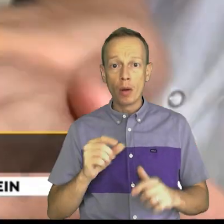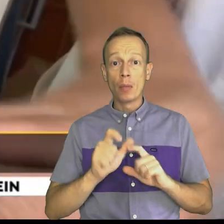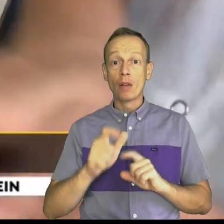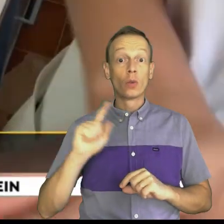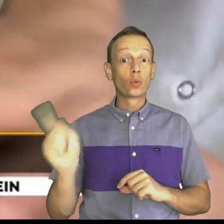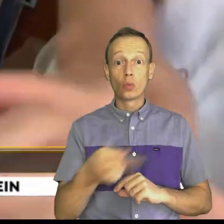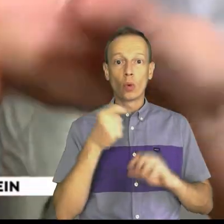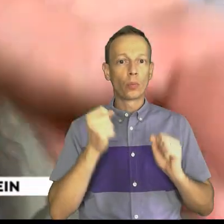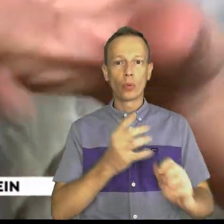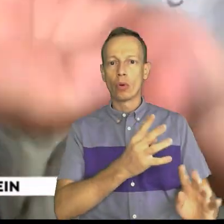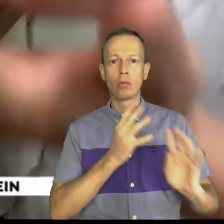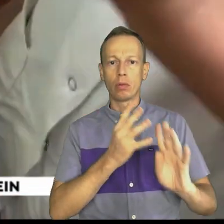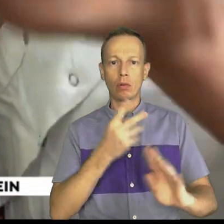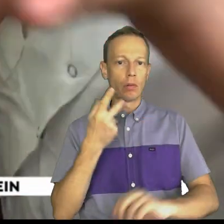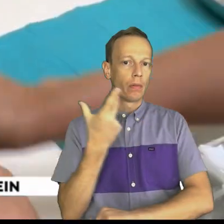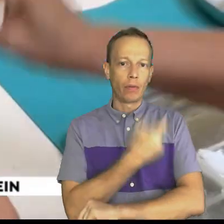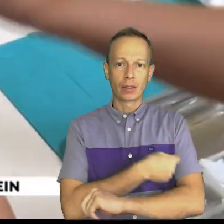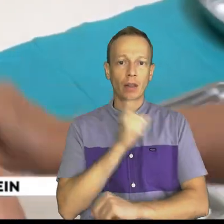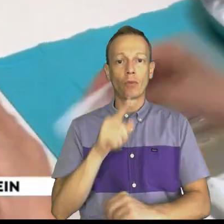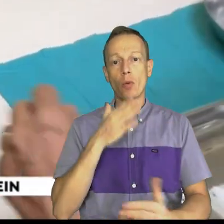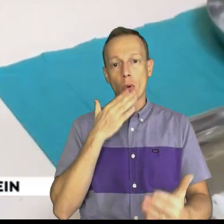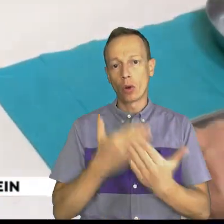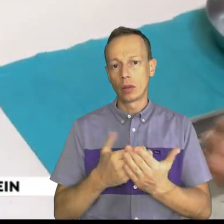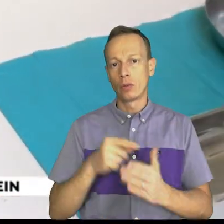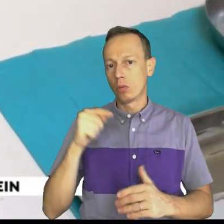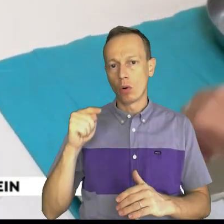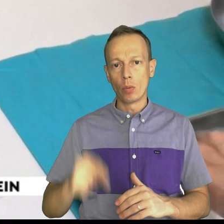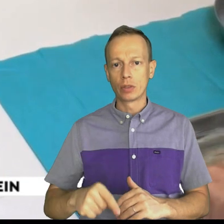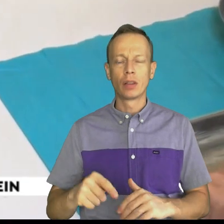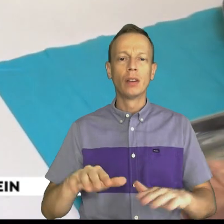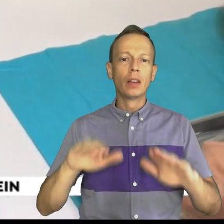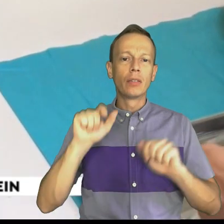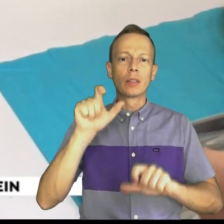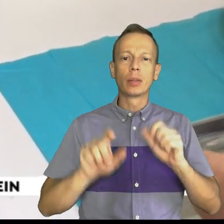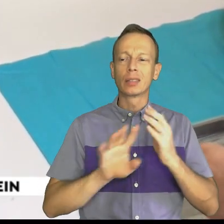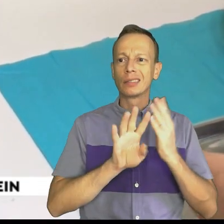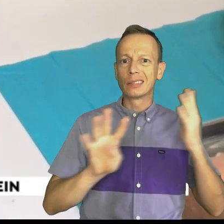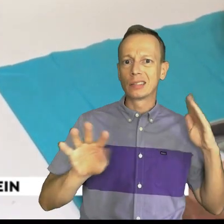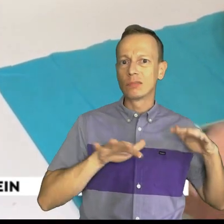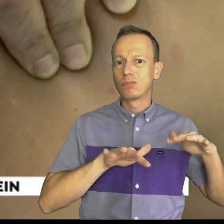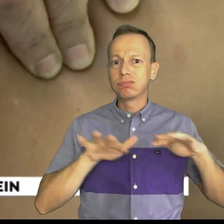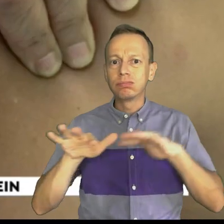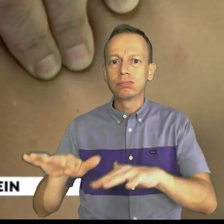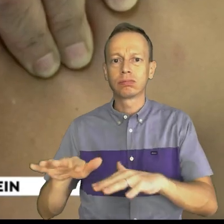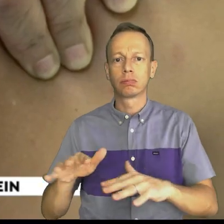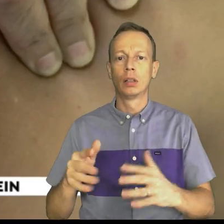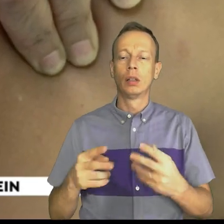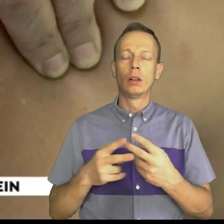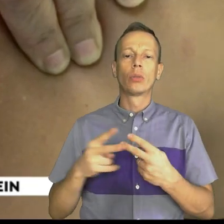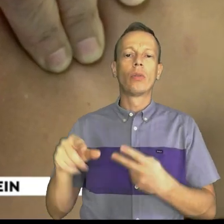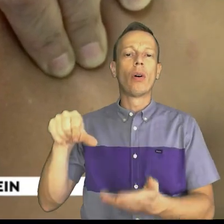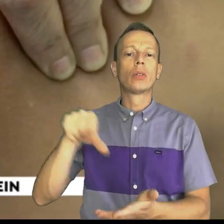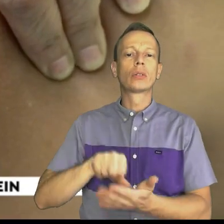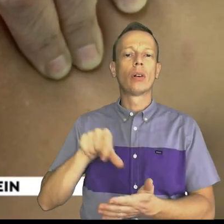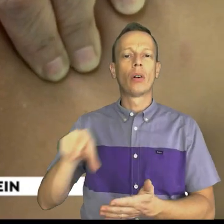quasiment tout le monde peut se faire vacciner sur rendez-vous obligatoire, bien sûr, afin d'éviter les longues files d